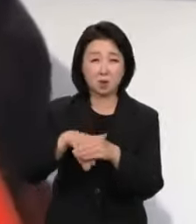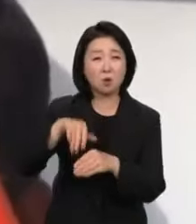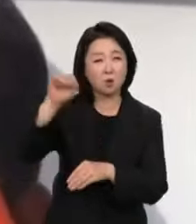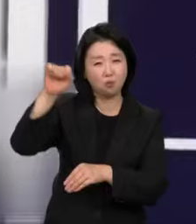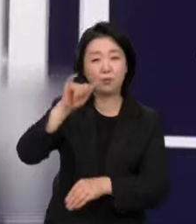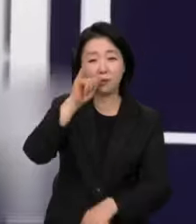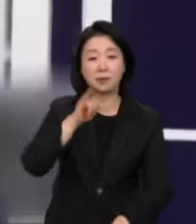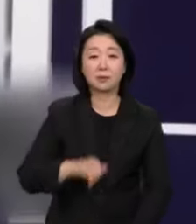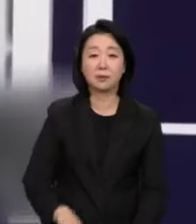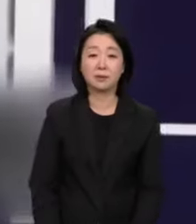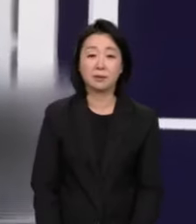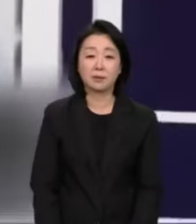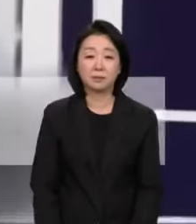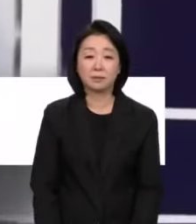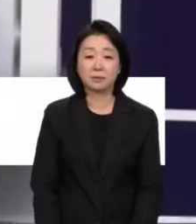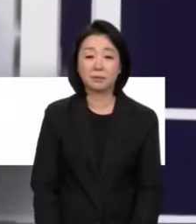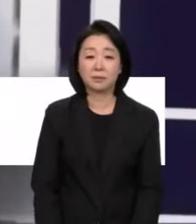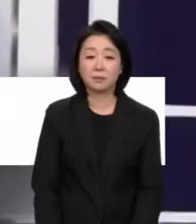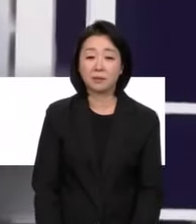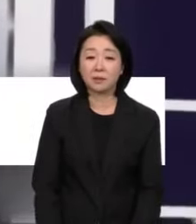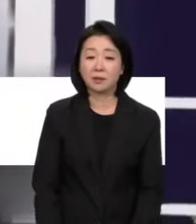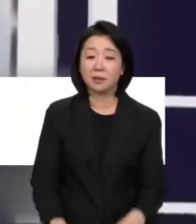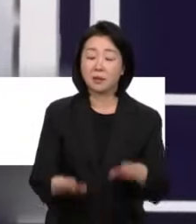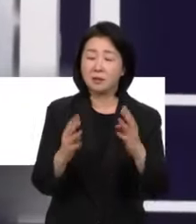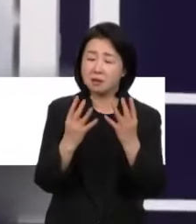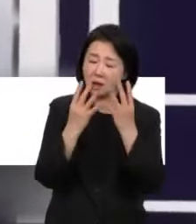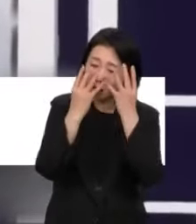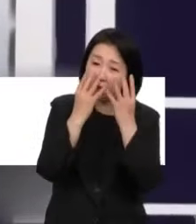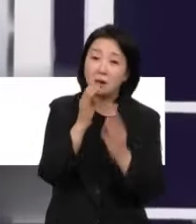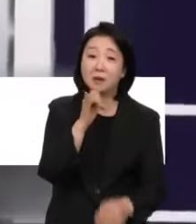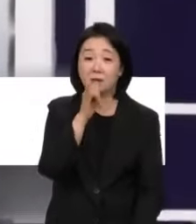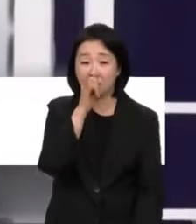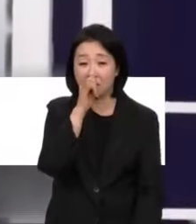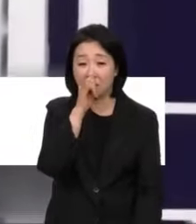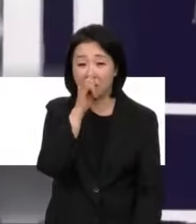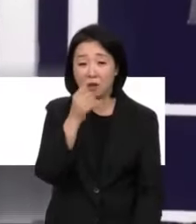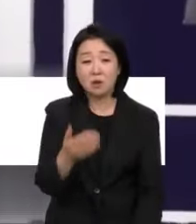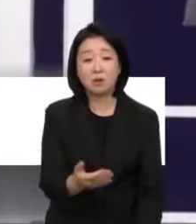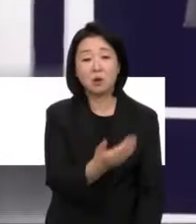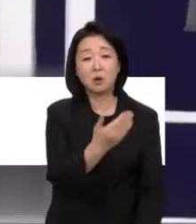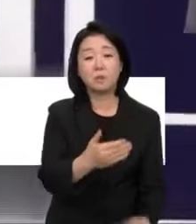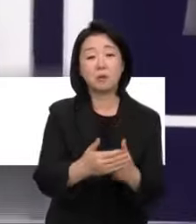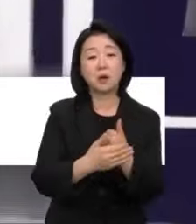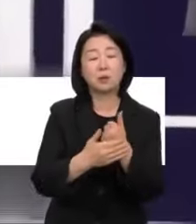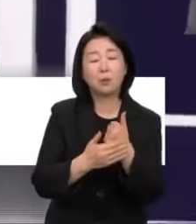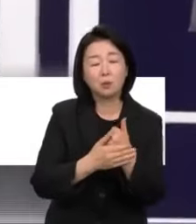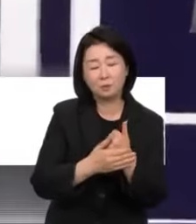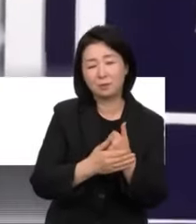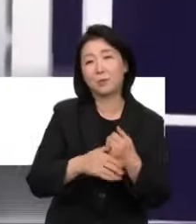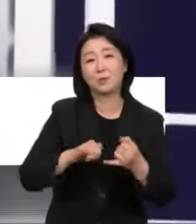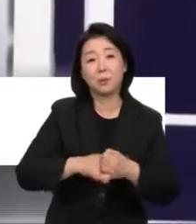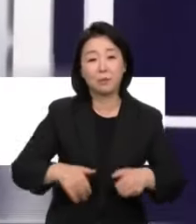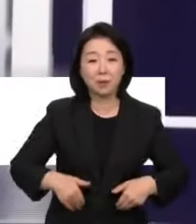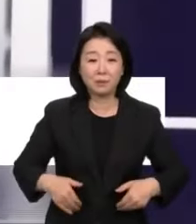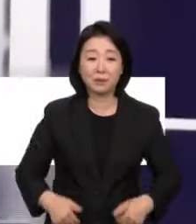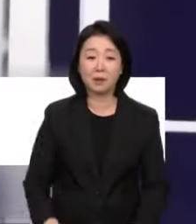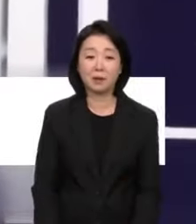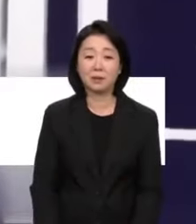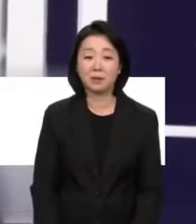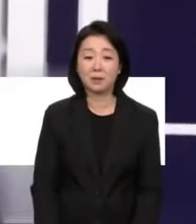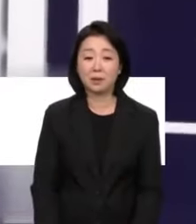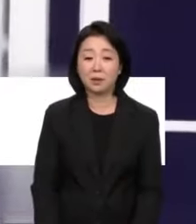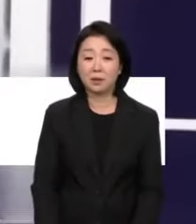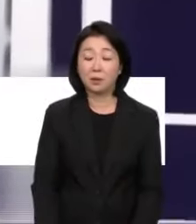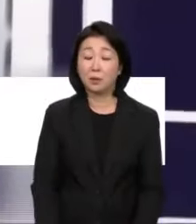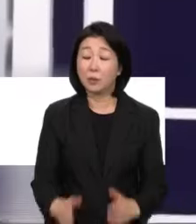합니다. 현재 자디찬 감옥에 갇혀 여러분의 도움의 손길만을 기다리고 있습니다. 저희 세